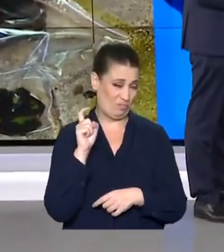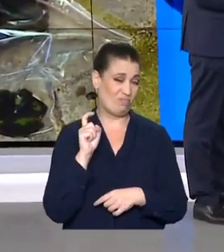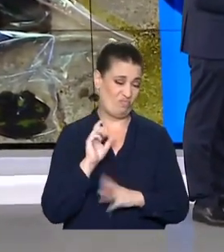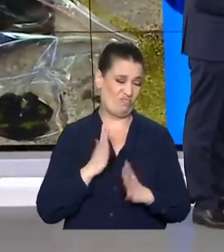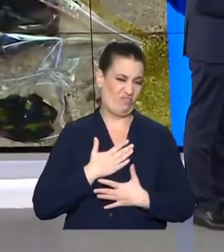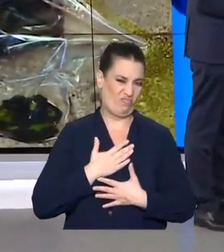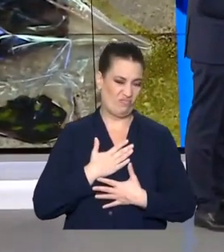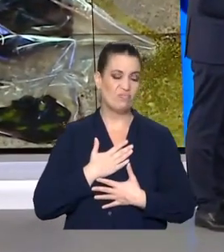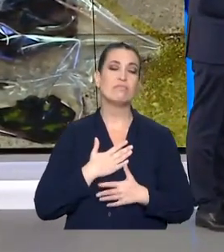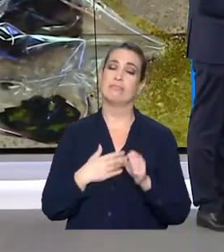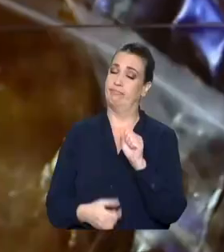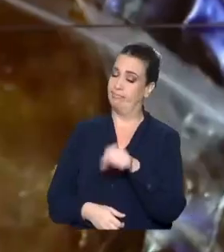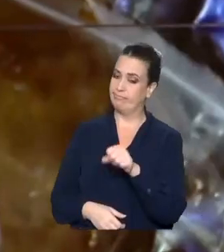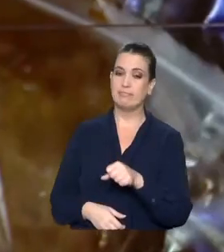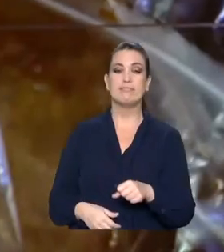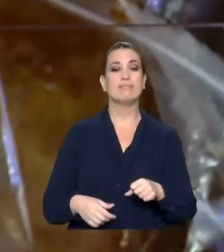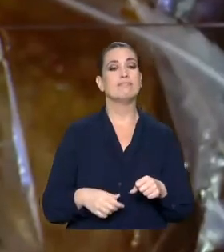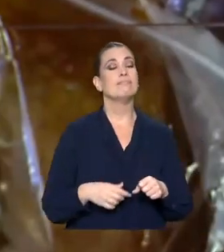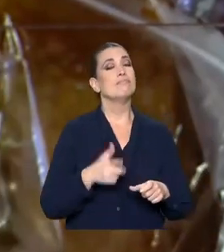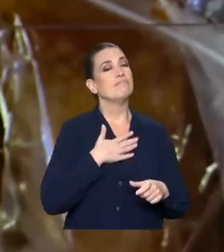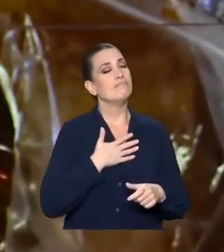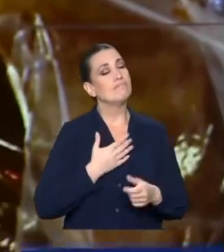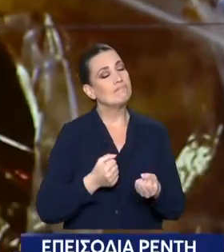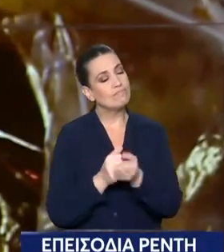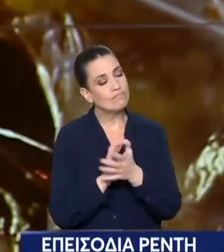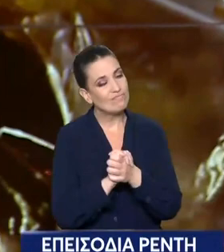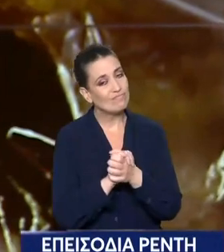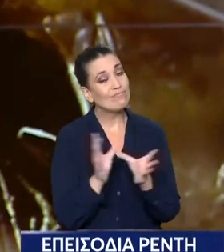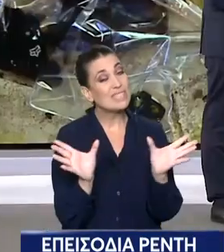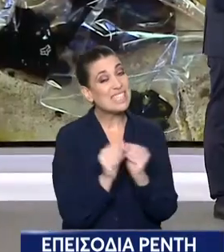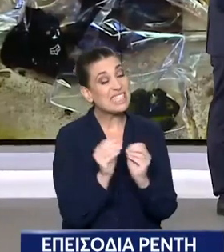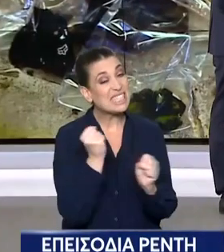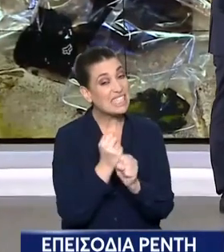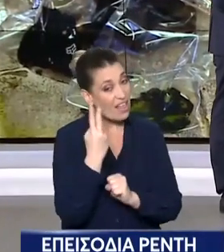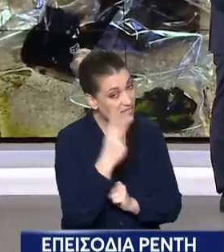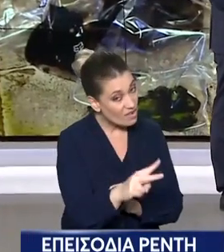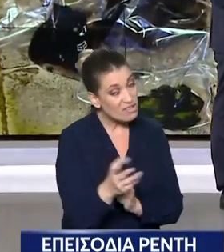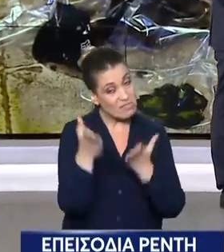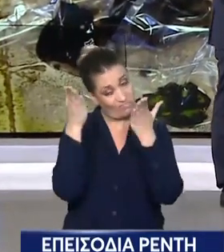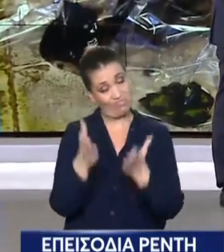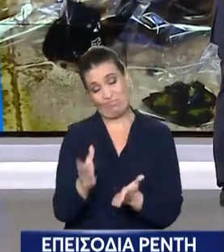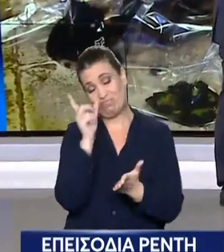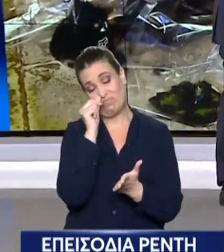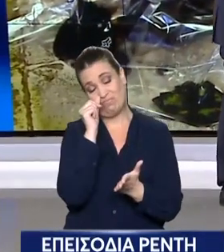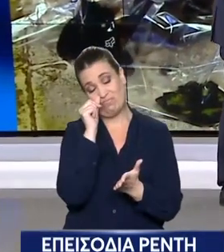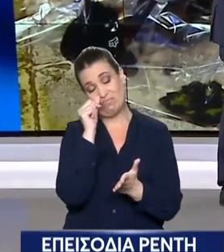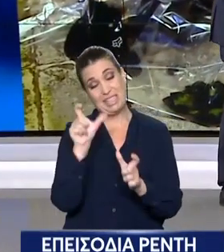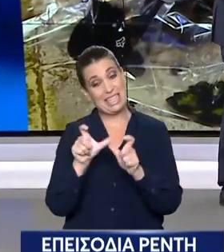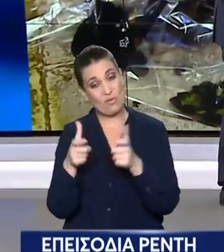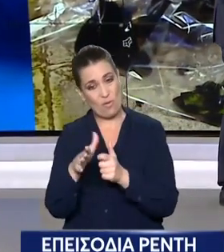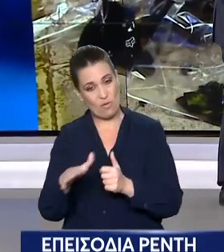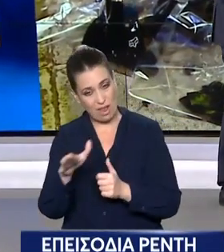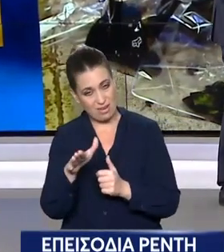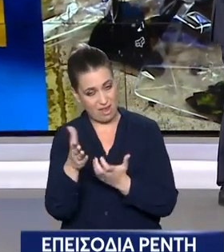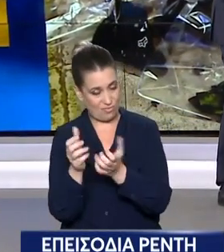τη συμπαράσταση όλων μας στο παλικάρι, τον συνάδελφό σας πρώτα και την οικογένειά του. Ναι, ο συνάδελφος βρίσκεται σε πολύ